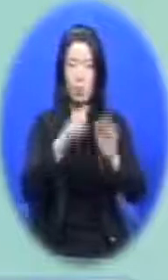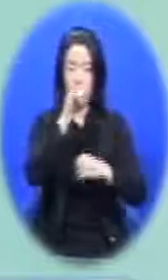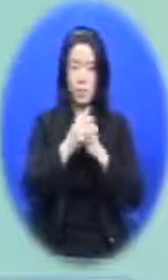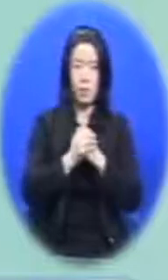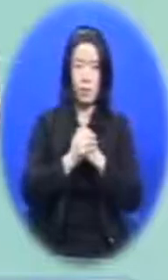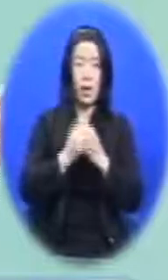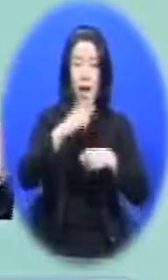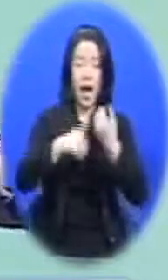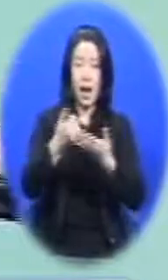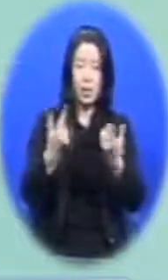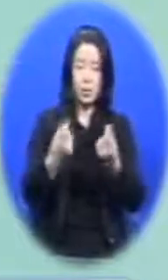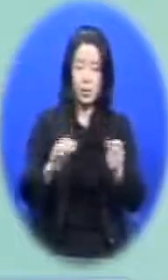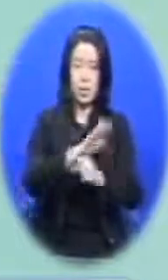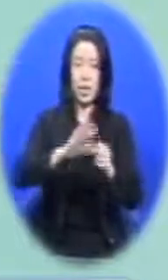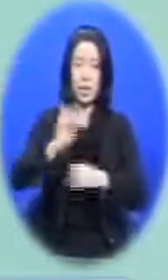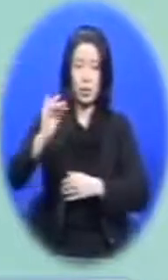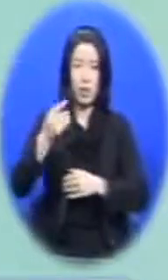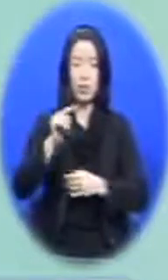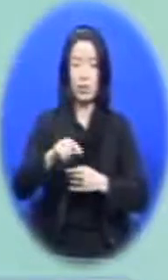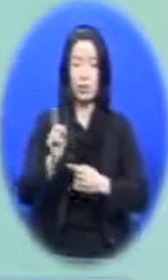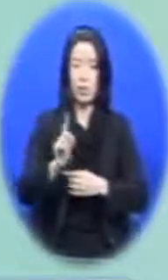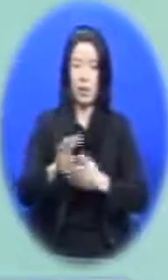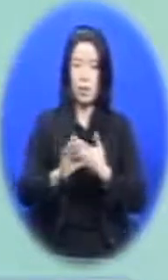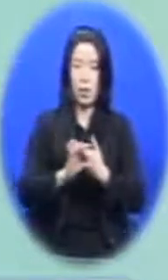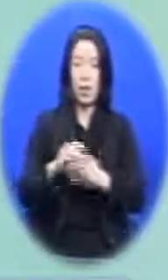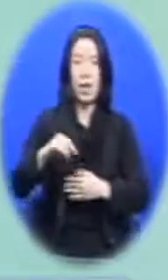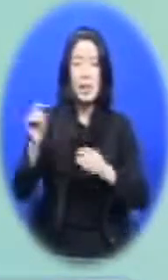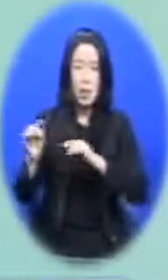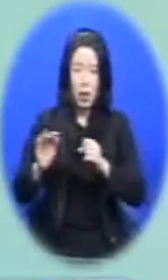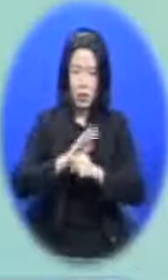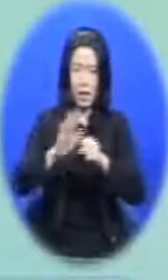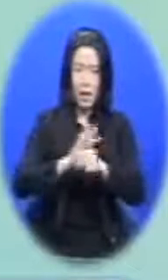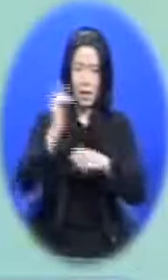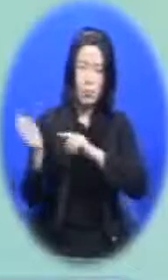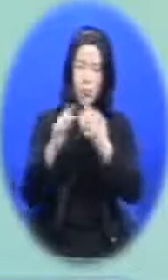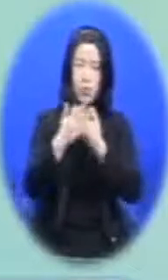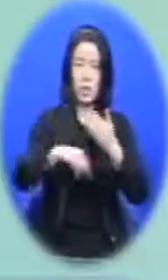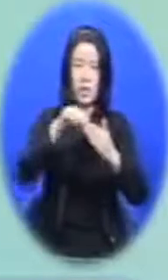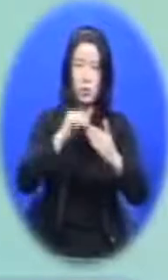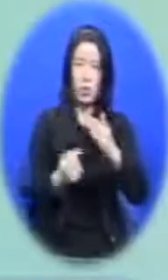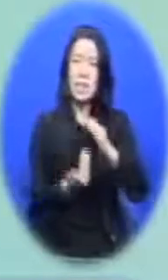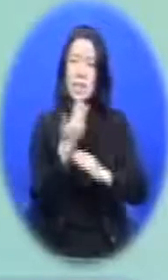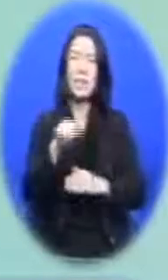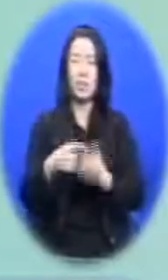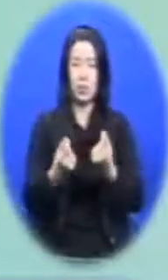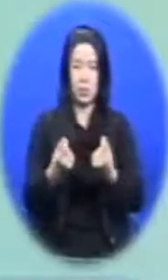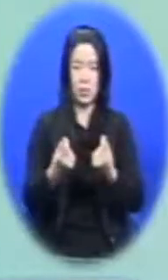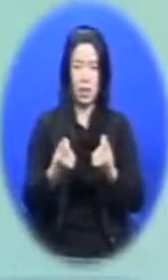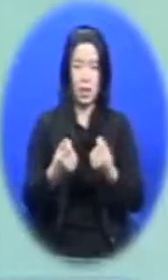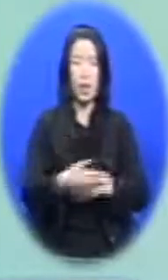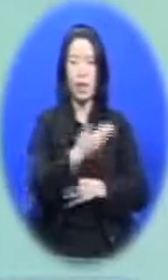하나님처럼 사랑하게 되는 것은 사랑의 부흥이 내 속에 일어나는 거예요. 그래서 여러분은 전혀 사랑할 수